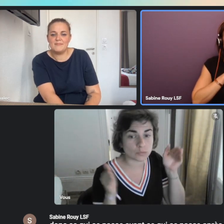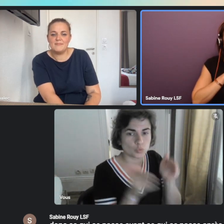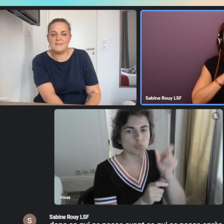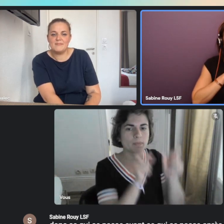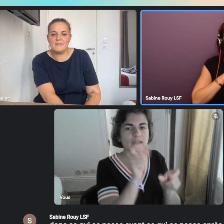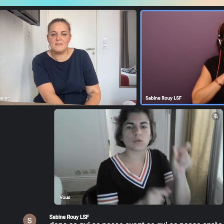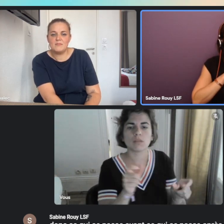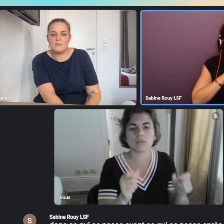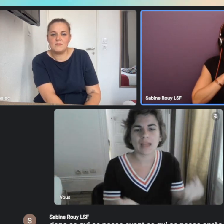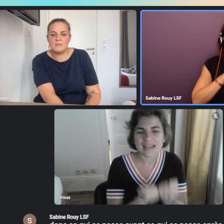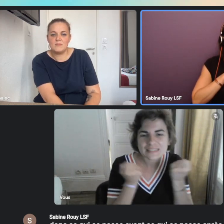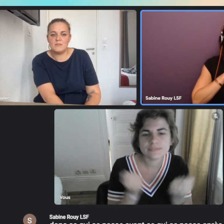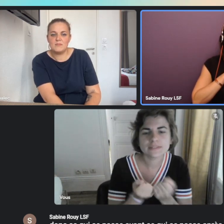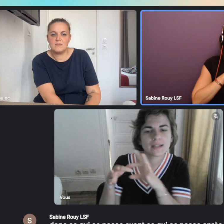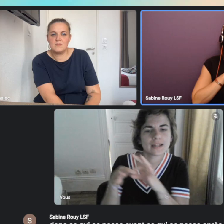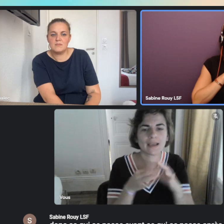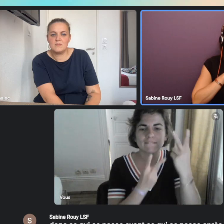heu